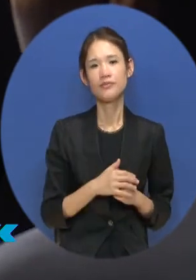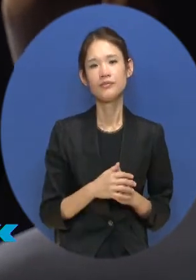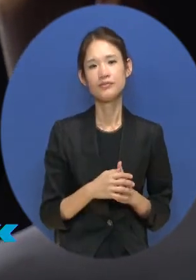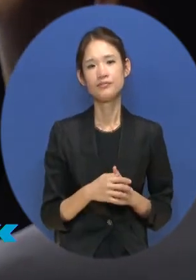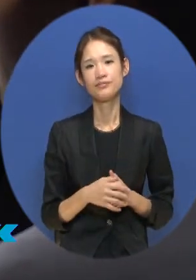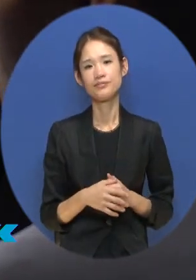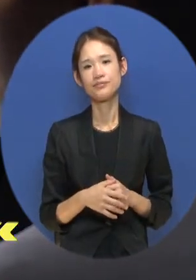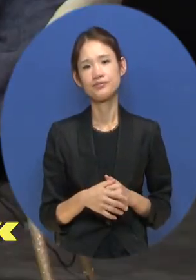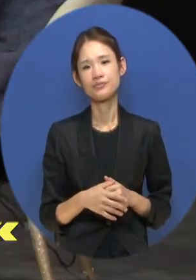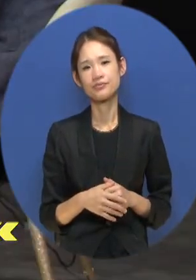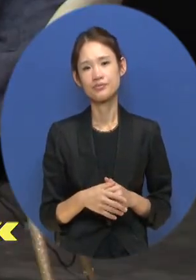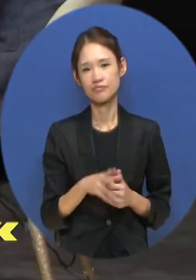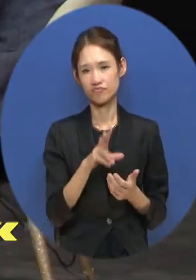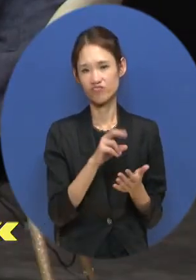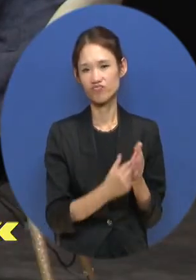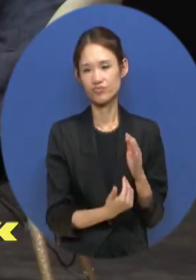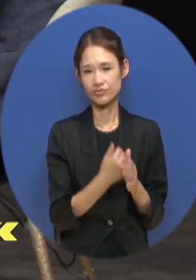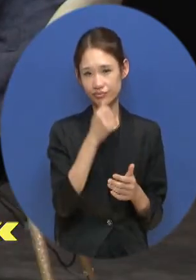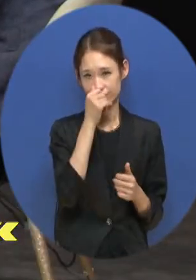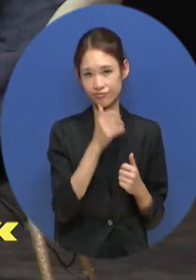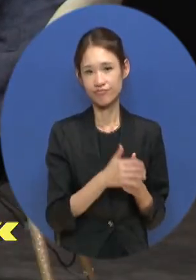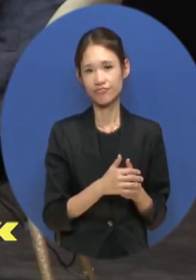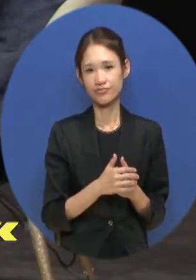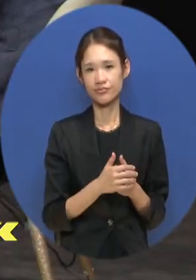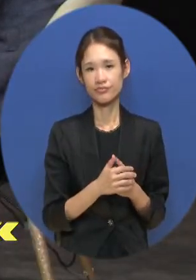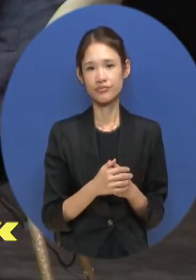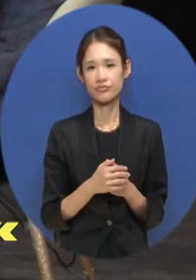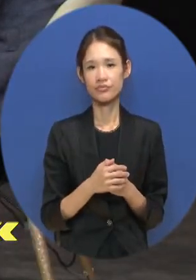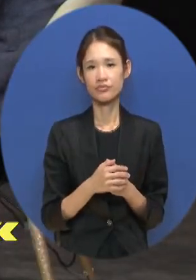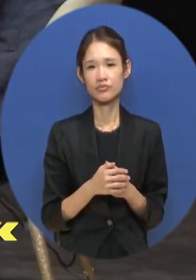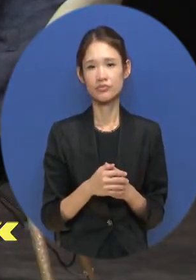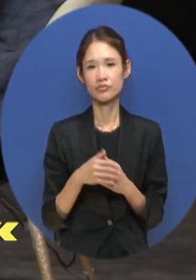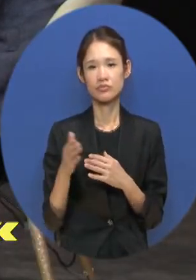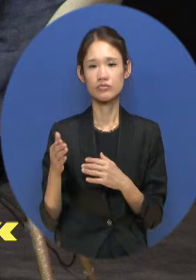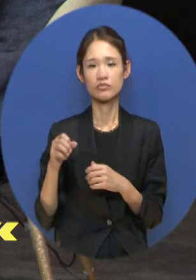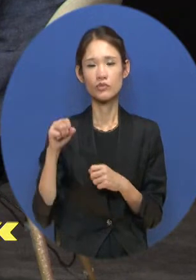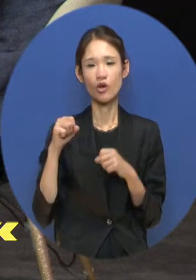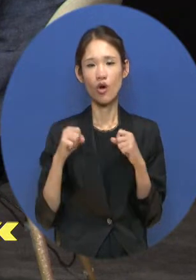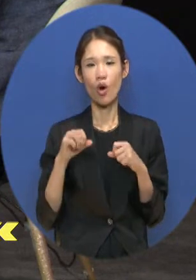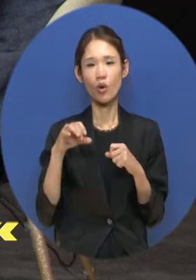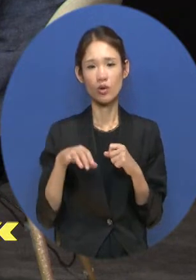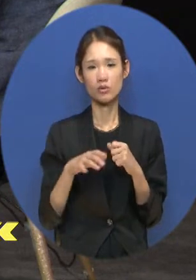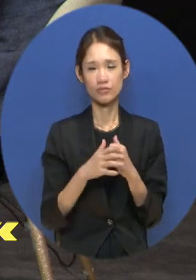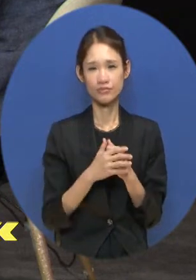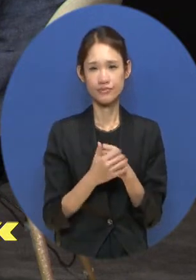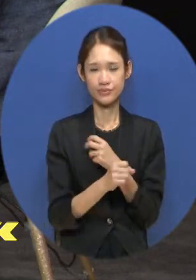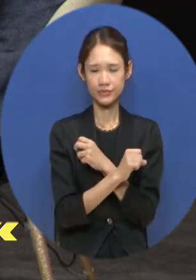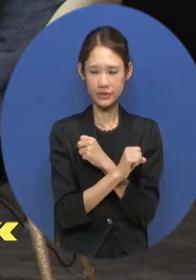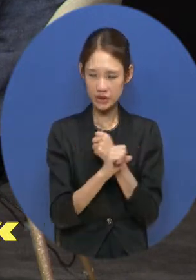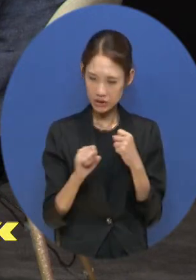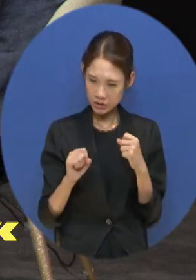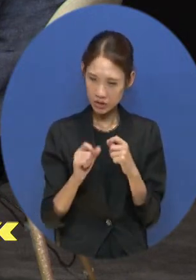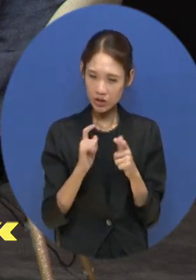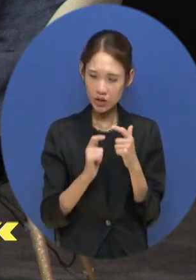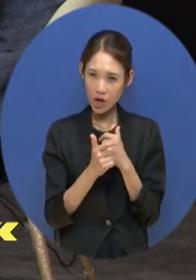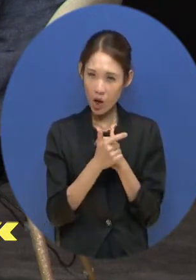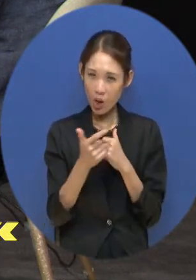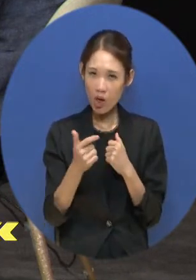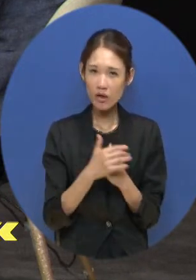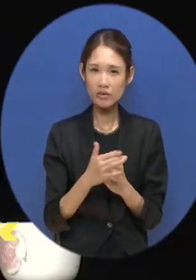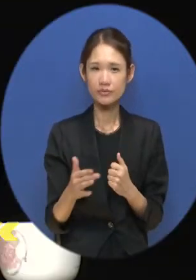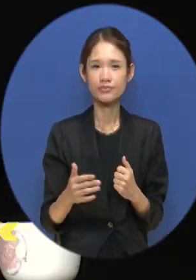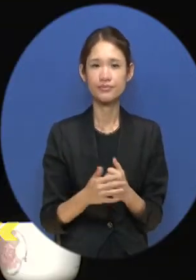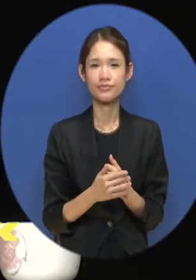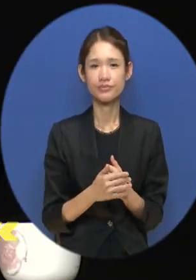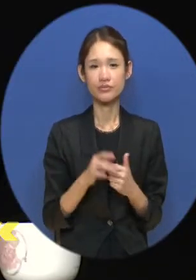네, 그거 참 문제군요. 그렇습니다. 네. 근데 이제 이렇게 우리가 거주 공간이 이제 대형화되면서